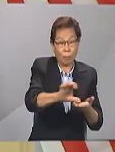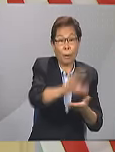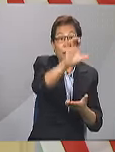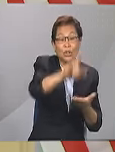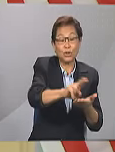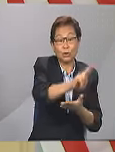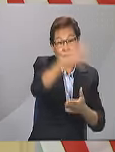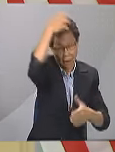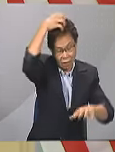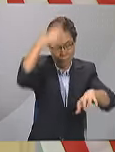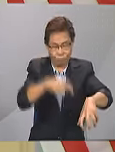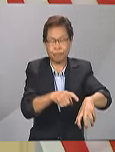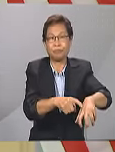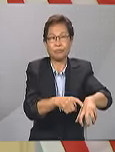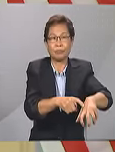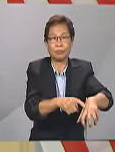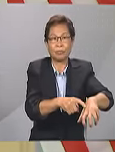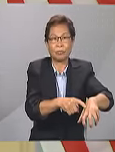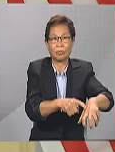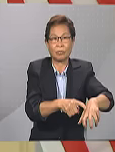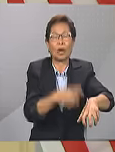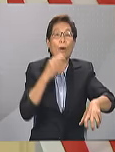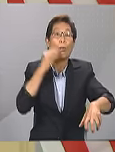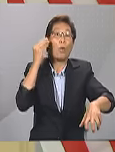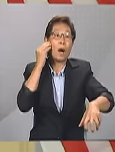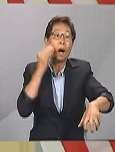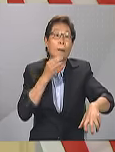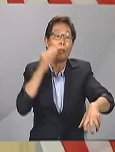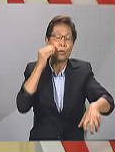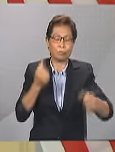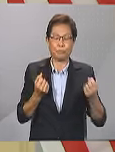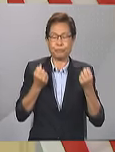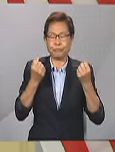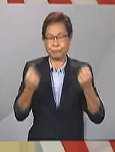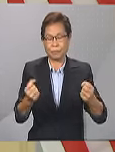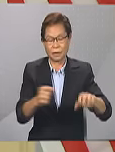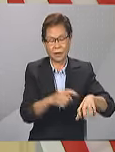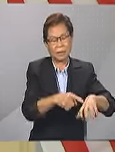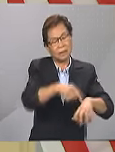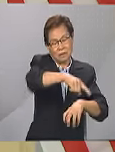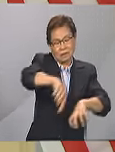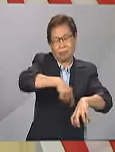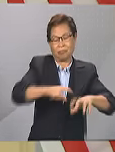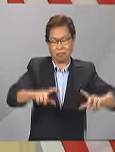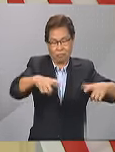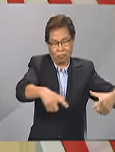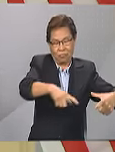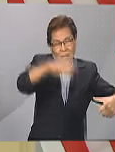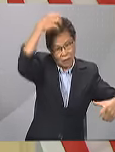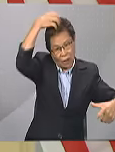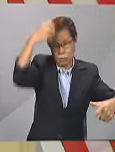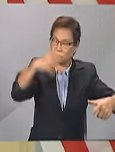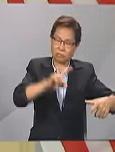Jadi mereka hanya boleh membawa pulang berkendaraan sendiri di ini guys lagu apanya Dan mereka tak boleh